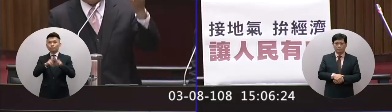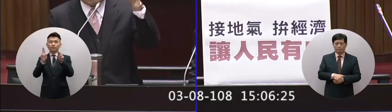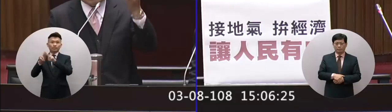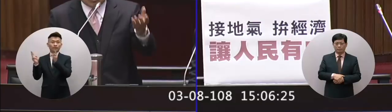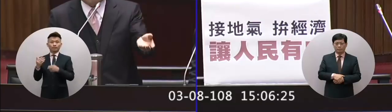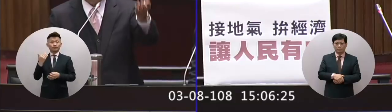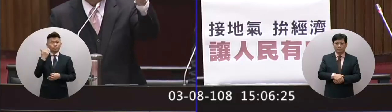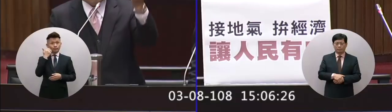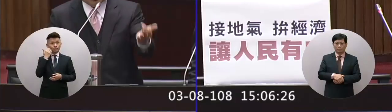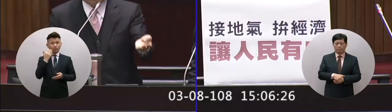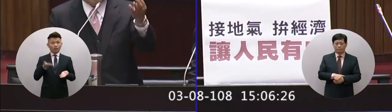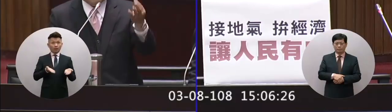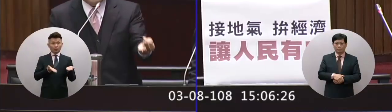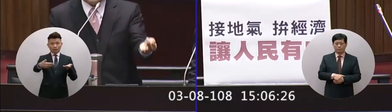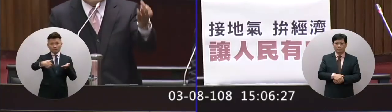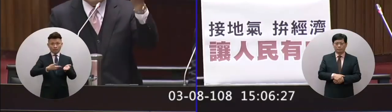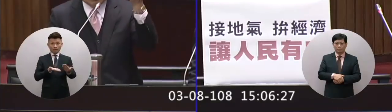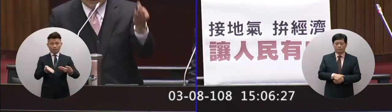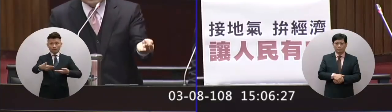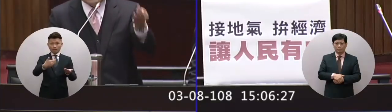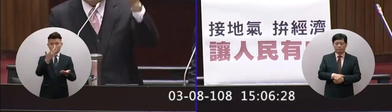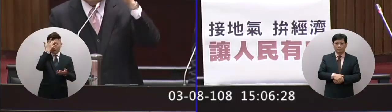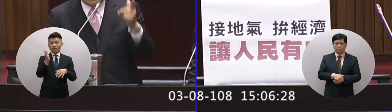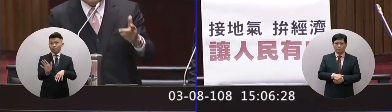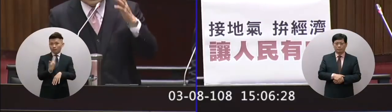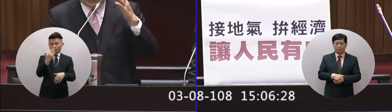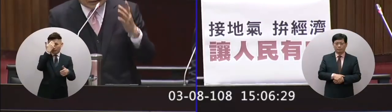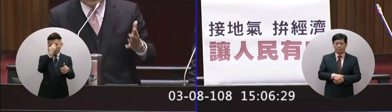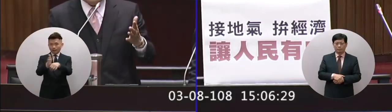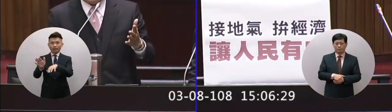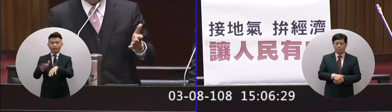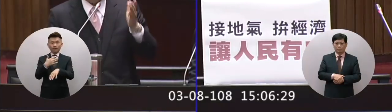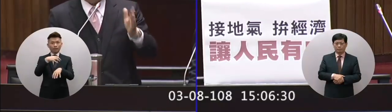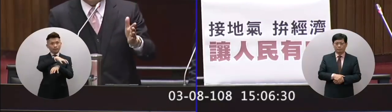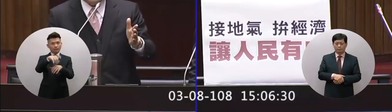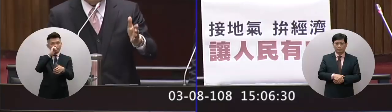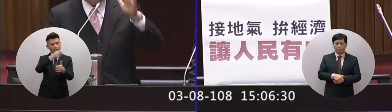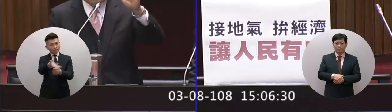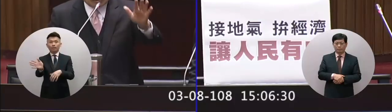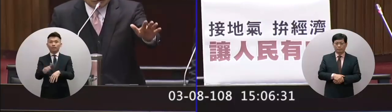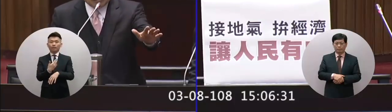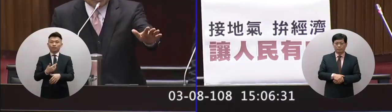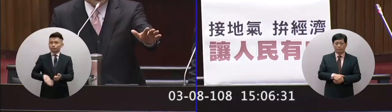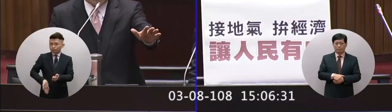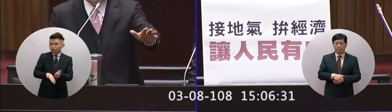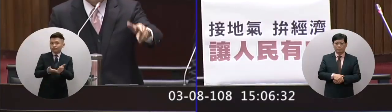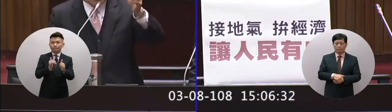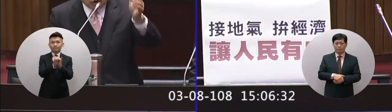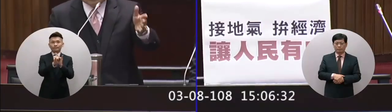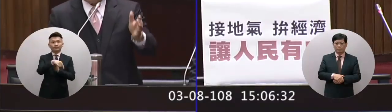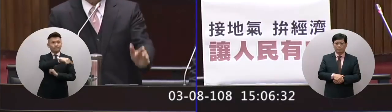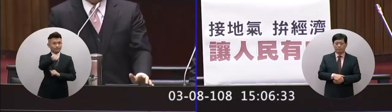影响交通出入，不影响环境，那应该尽量鼓励民